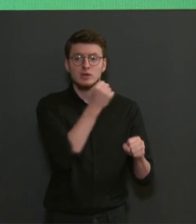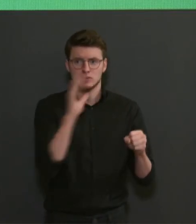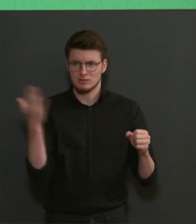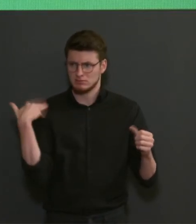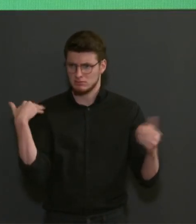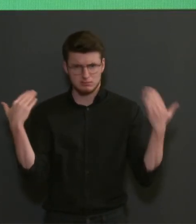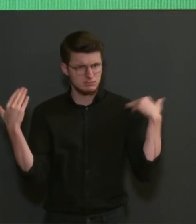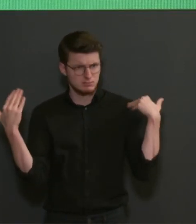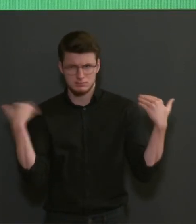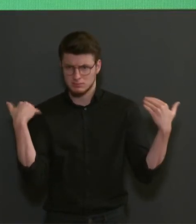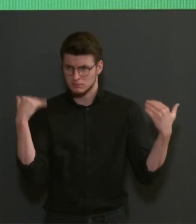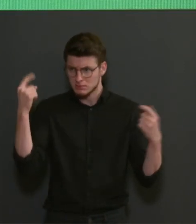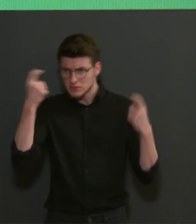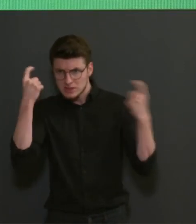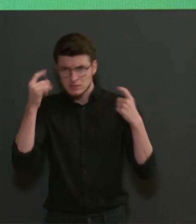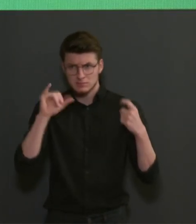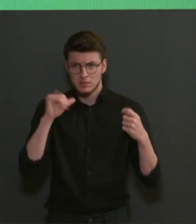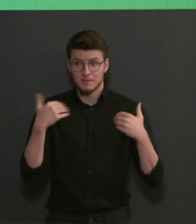niet-covid-zorg.